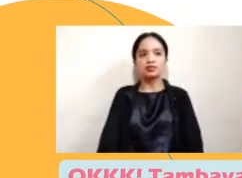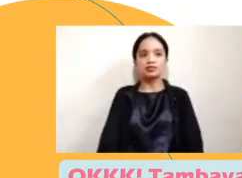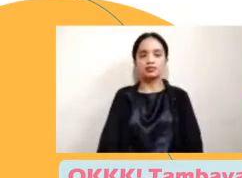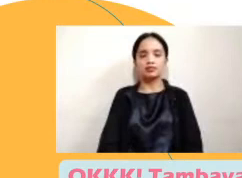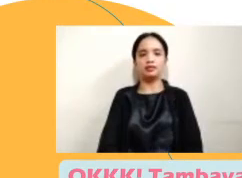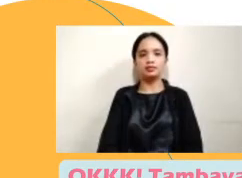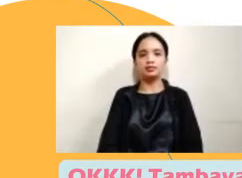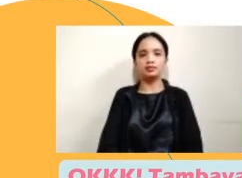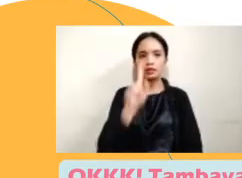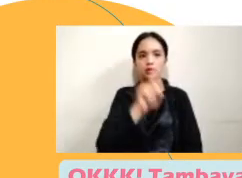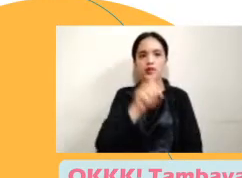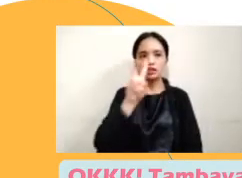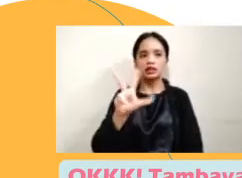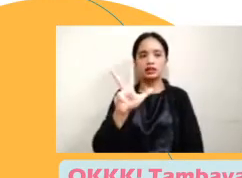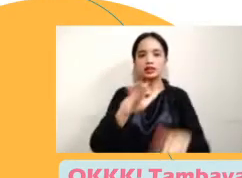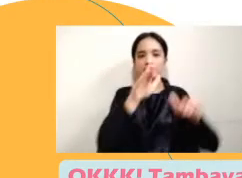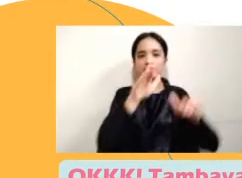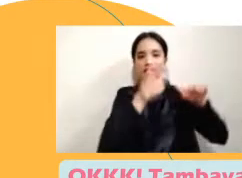1, 2, 3, and.